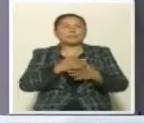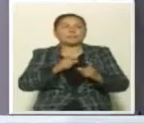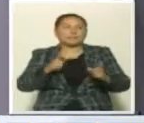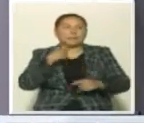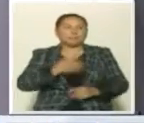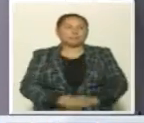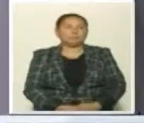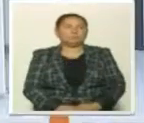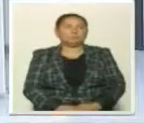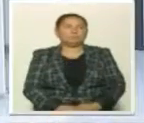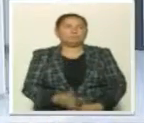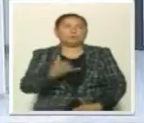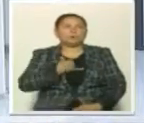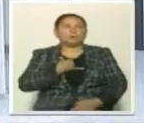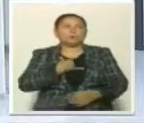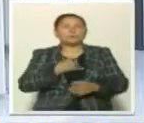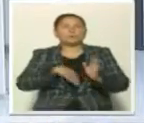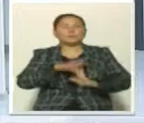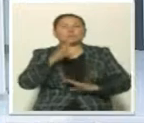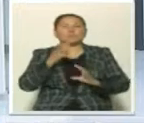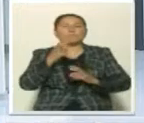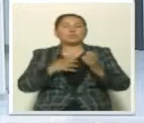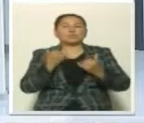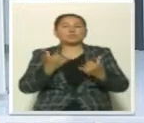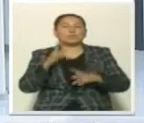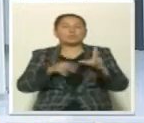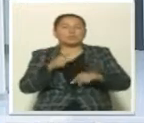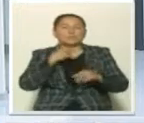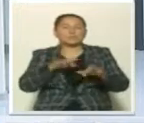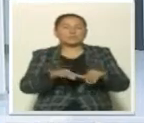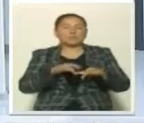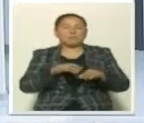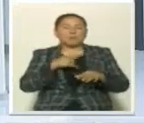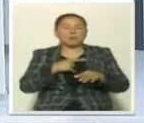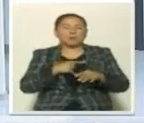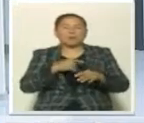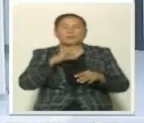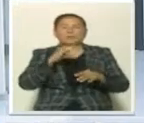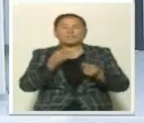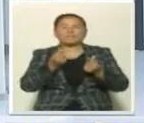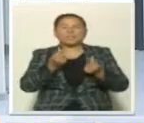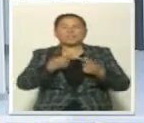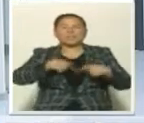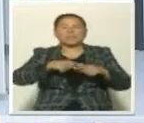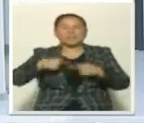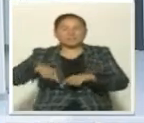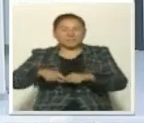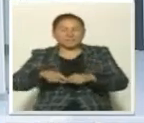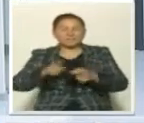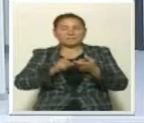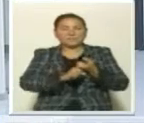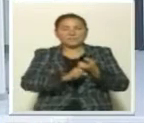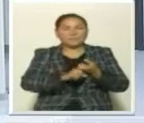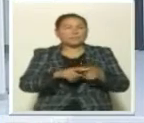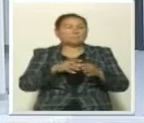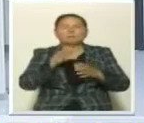клиентов. А у нас объективно одно из лучших в мире сейчас цифровых правительств, по крайней мере, по интеграциям с финансовыми организациями. Нигде в мире